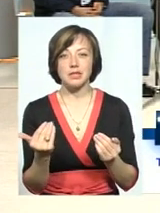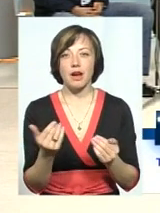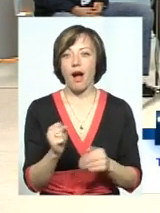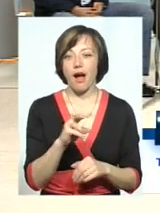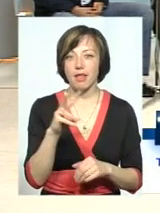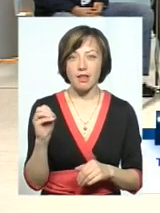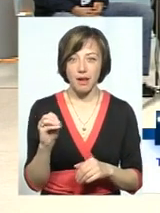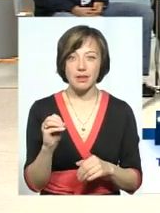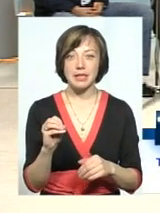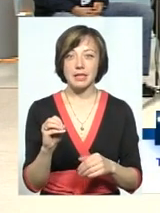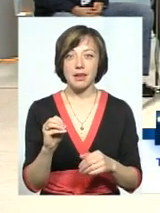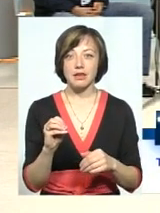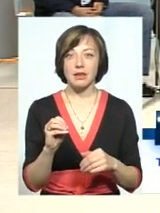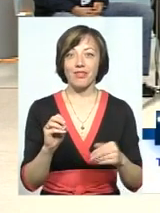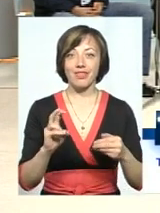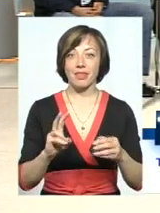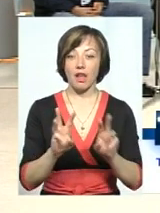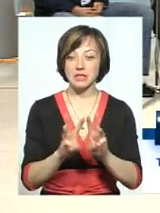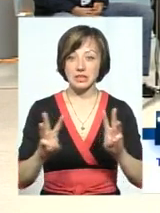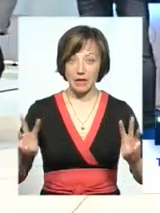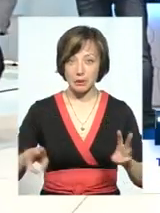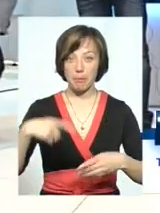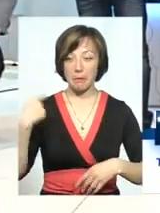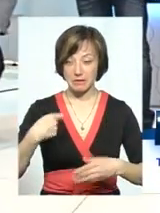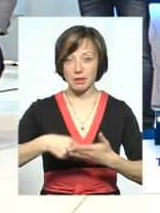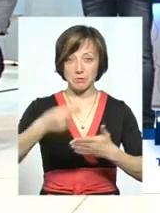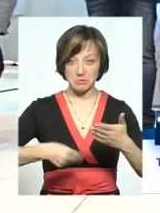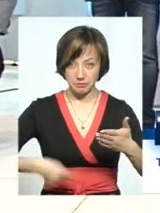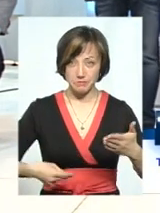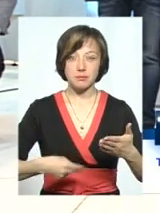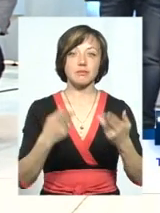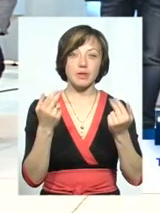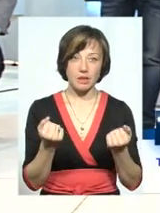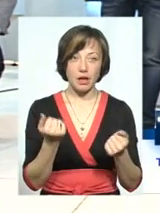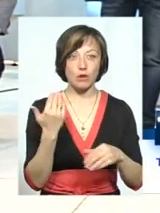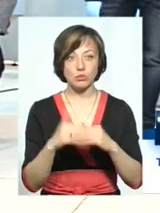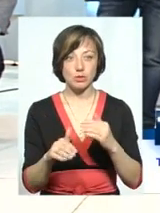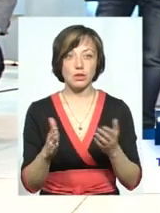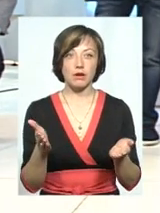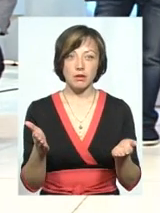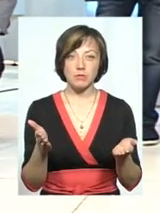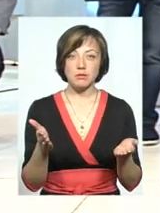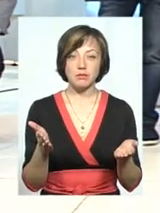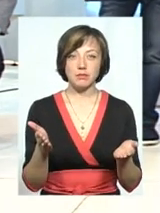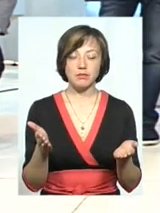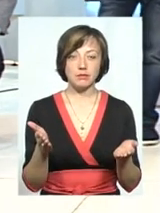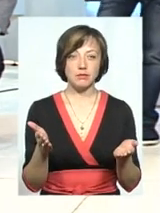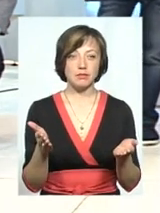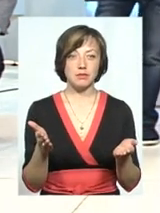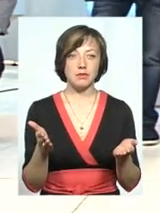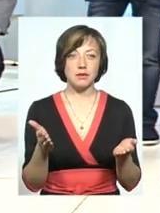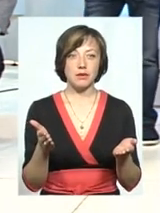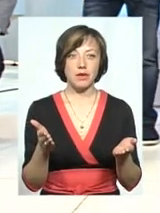президента України вже підписують люди петицію. Так, її, до речі, зараз вже розганяють, ну, як от